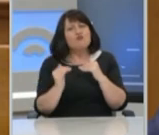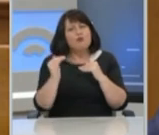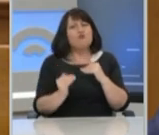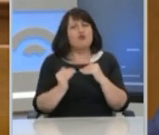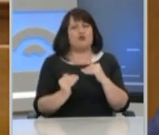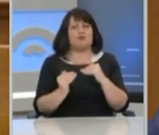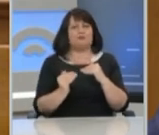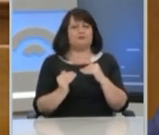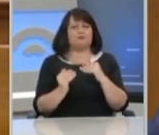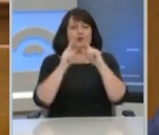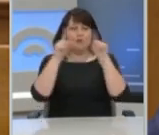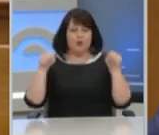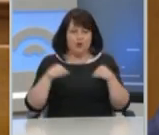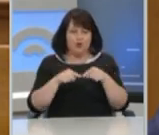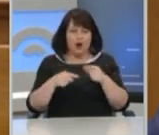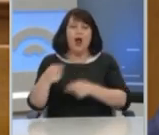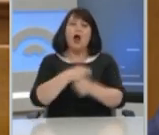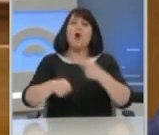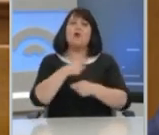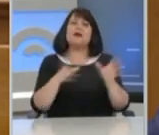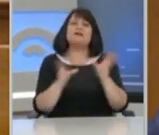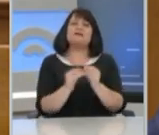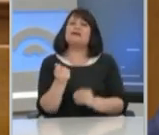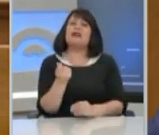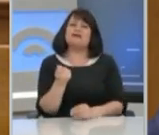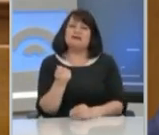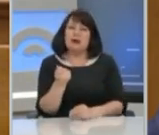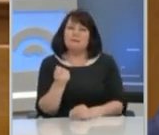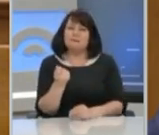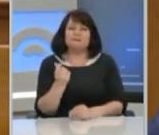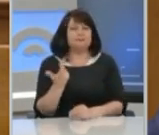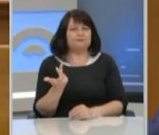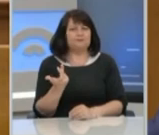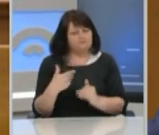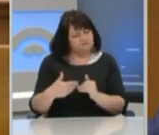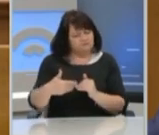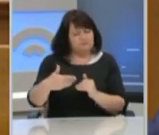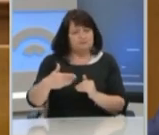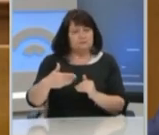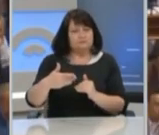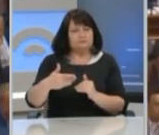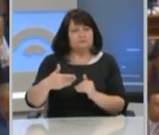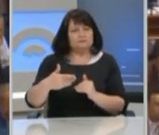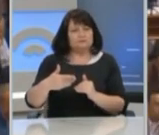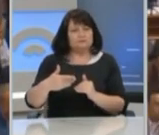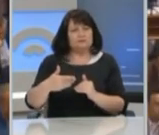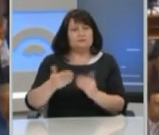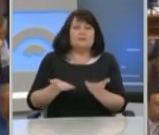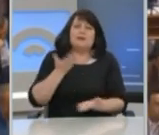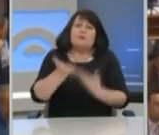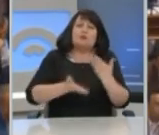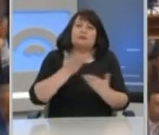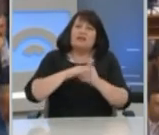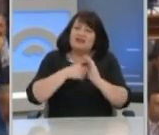Ήδη οι αγορές χρήματος, τις αγορές χρήματος ακολουθούν και οι προτάσεις και το ενδιαφέρον